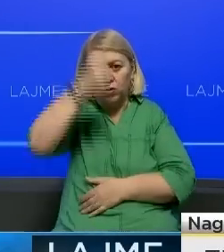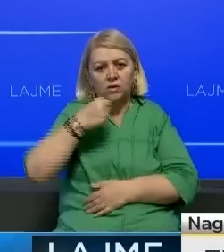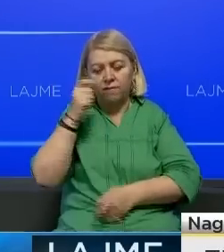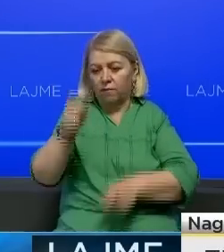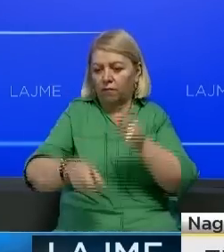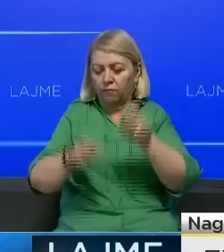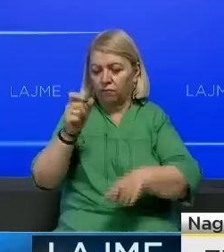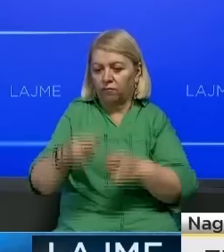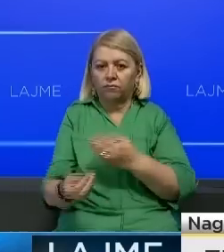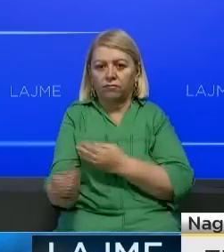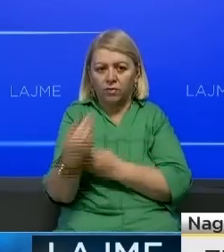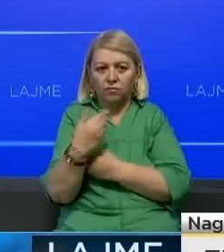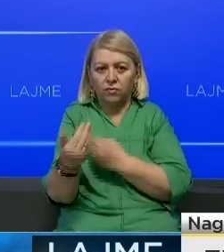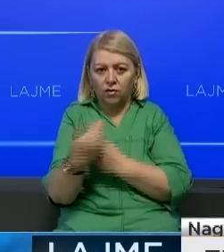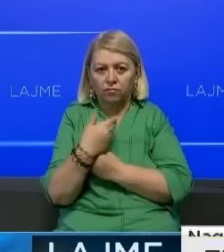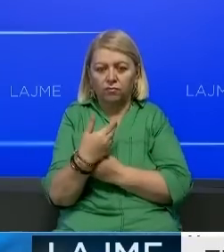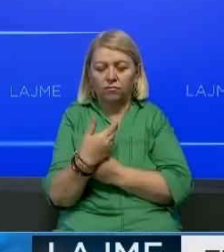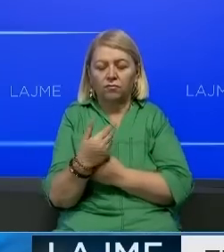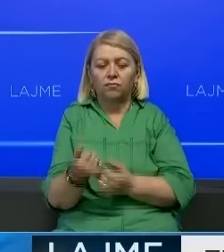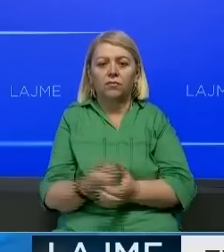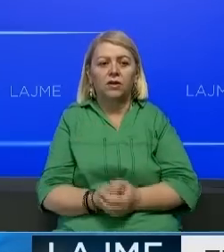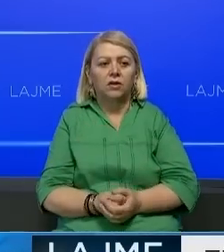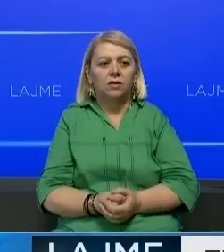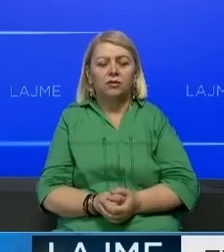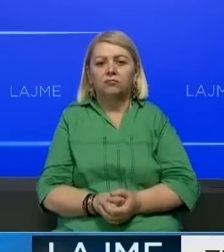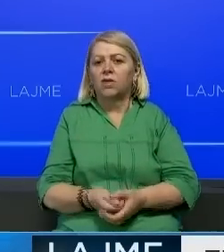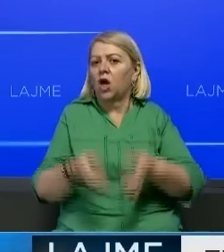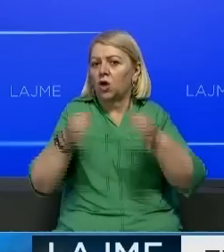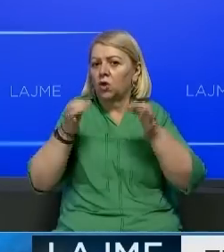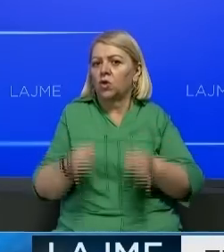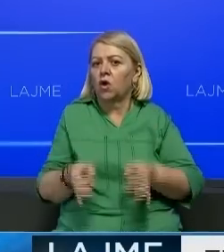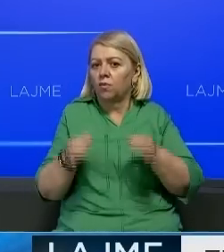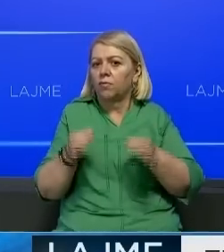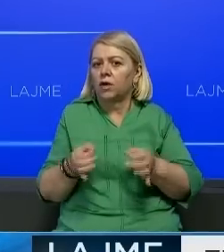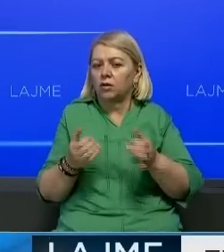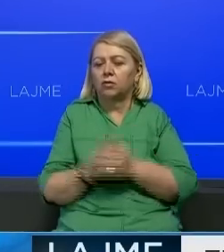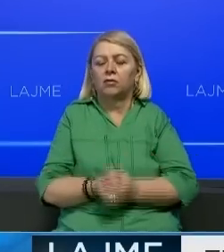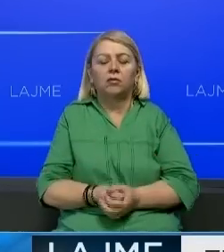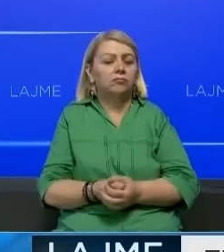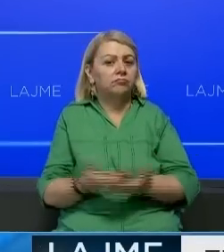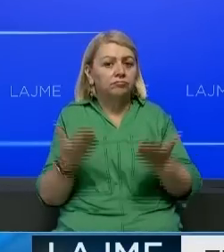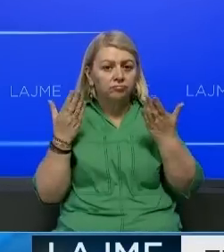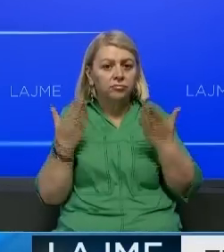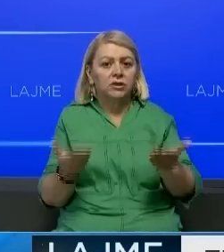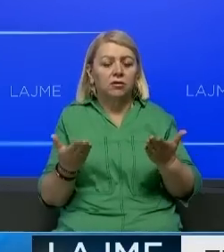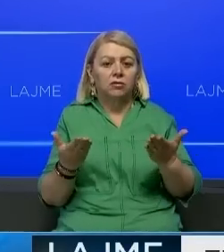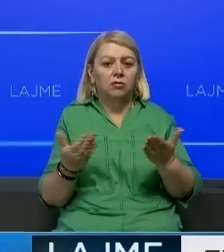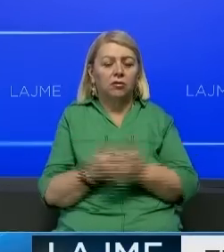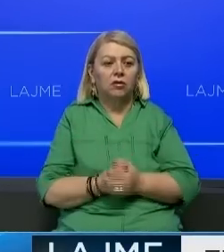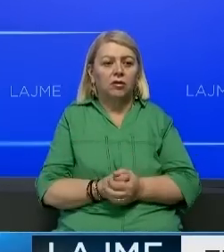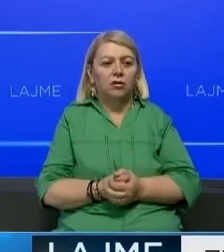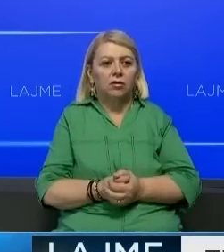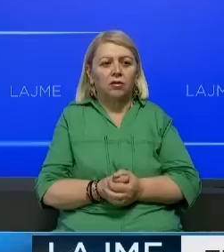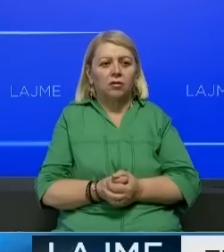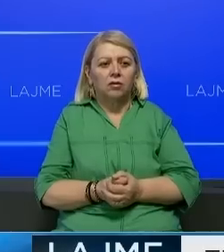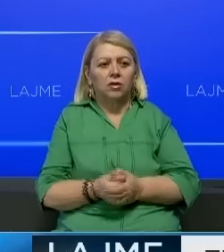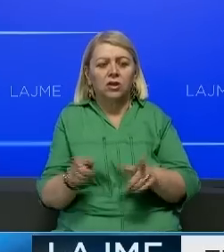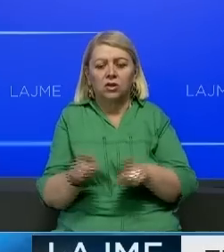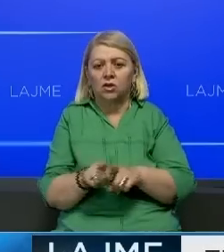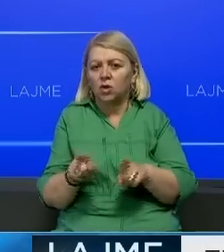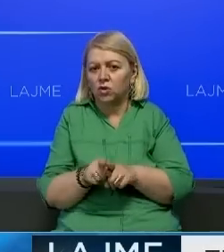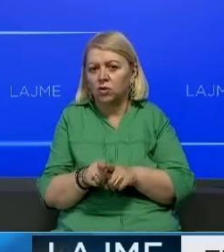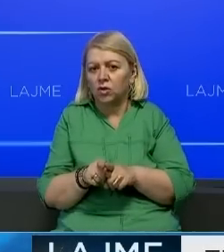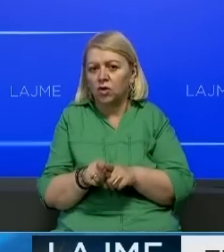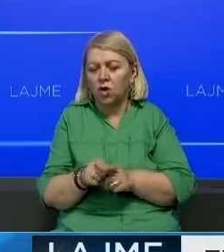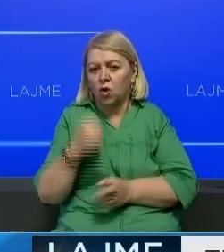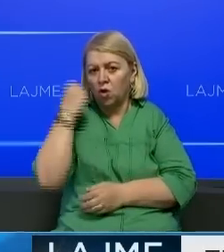vit kushtimisht të mes një ardhje normale për të tjetë, edhe pandaj edhe shpenzimit të cilët ata